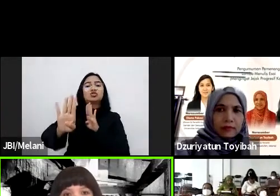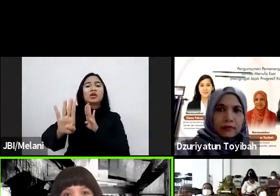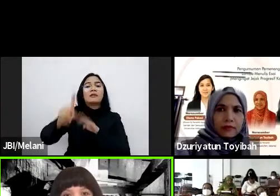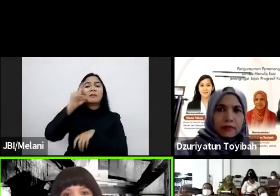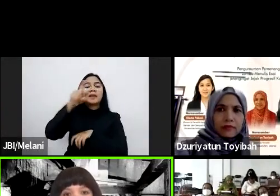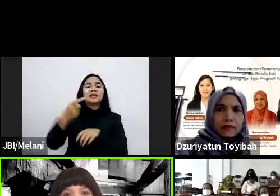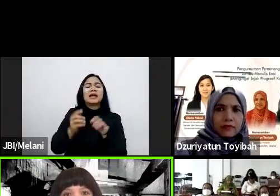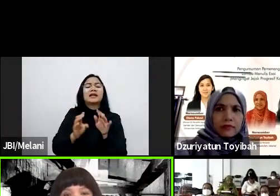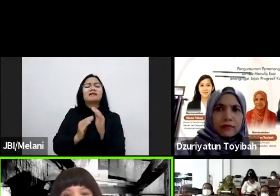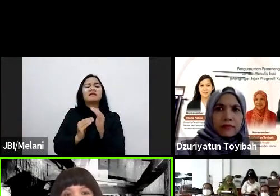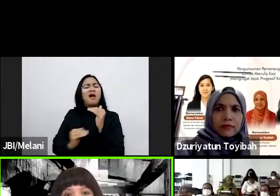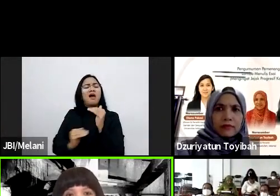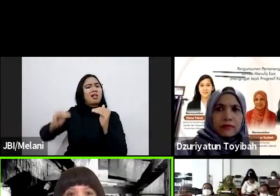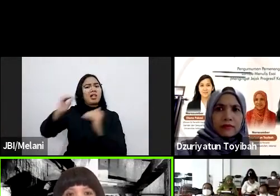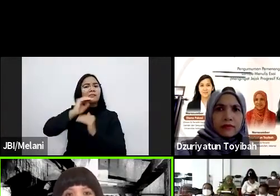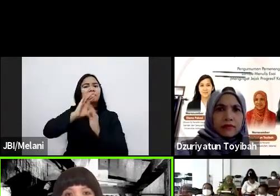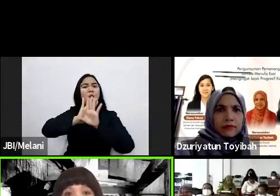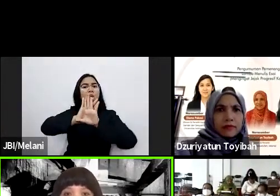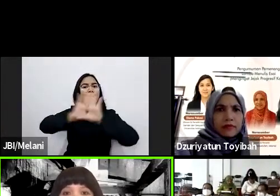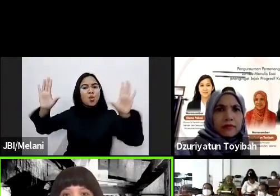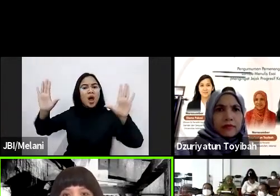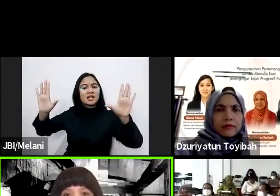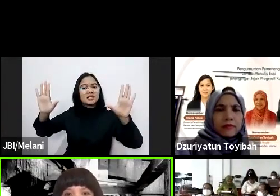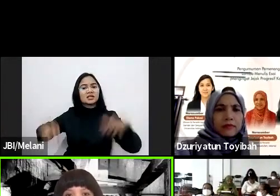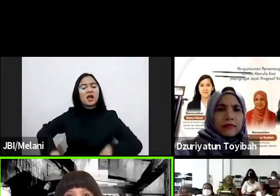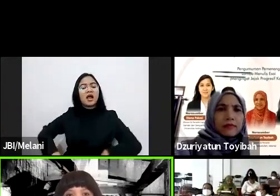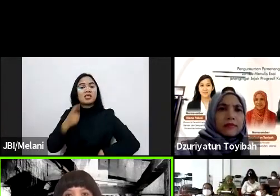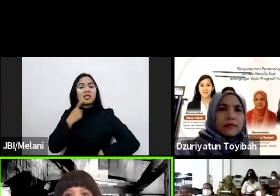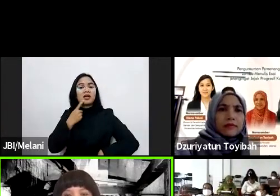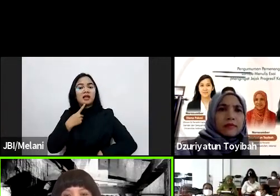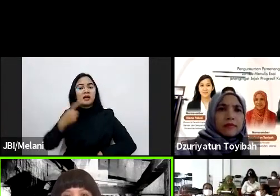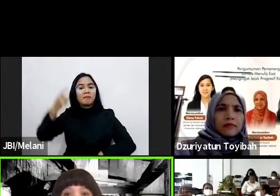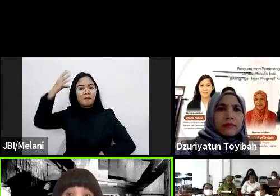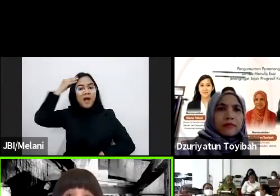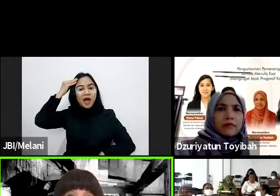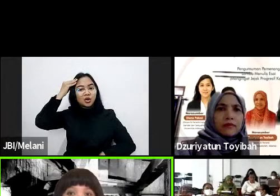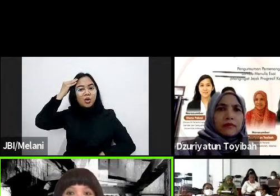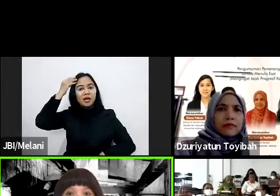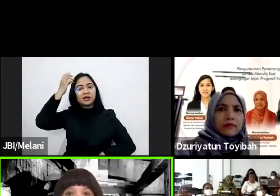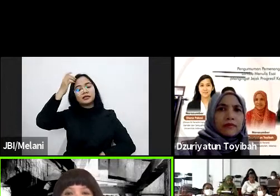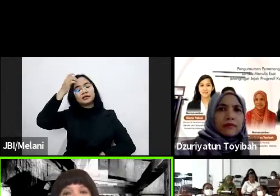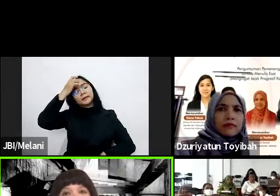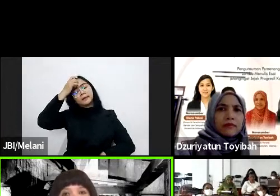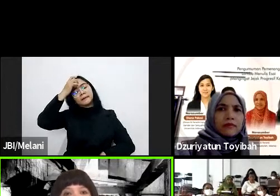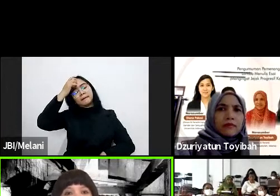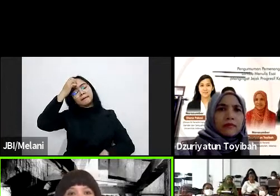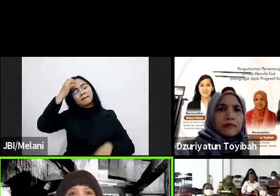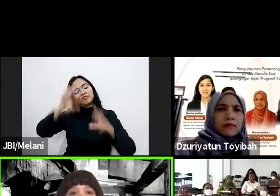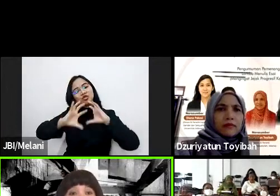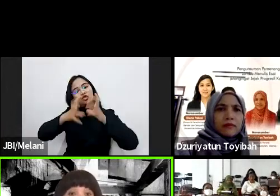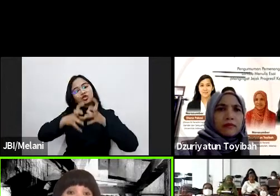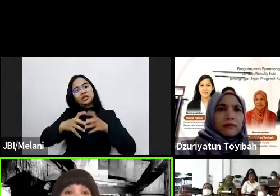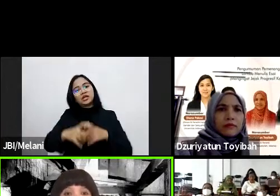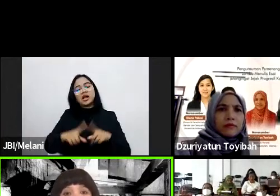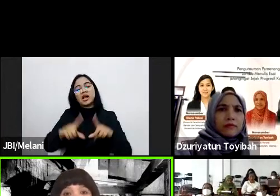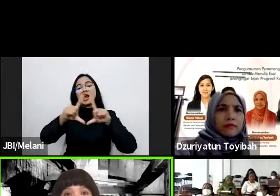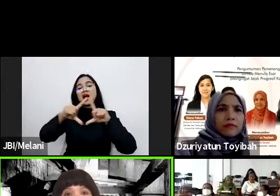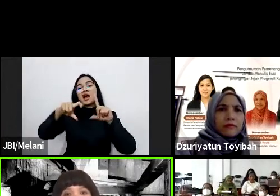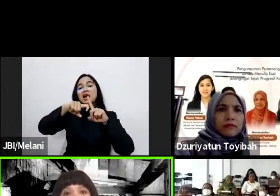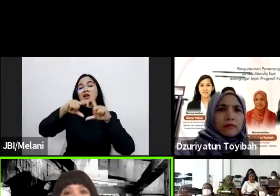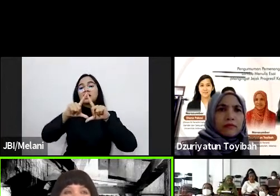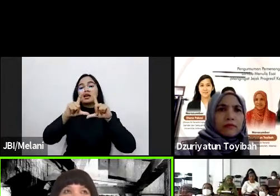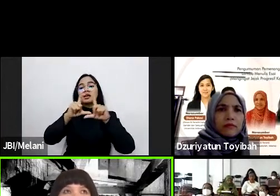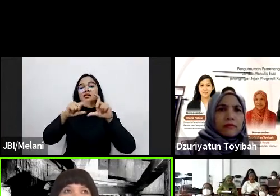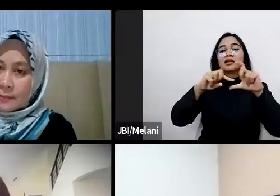sebetulnya tentang produksi pengetahuan. Karena ya dunia akademis adalah institusi